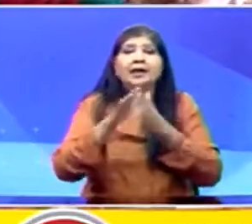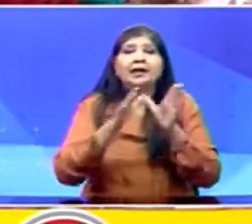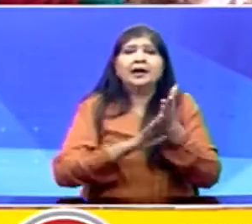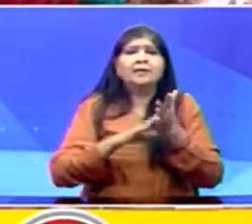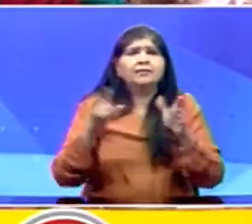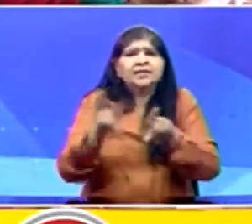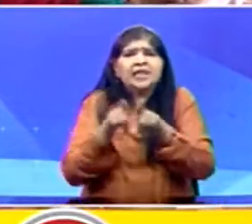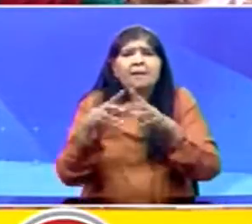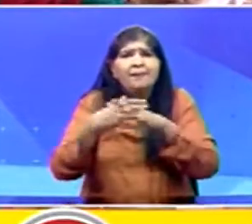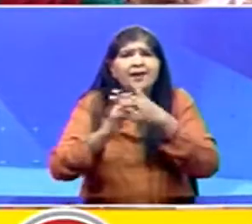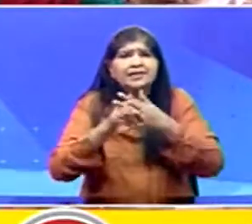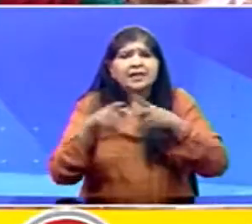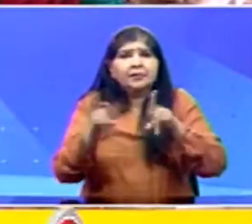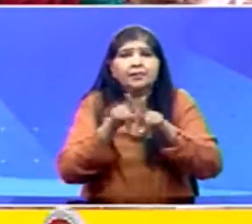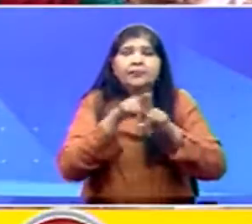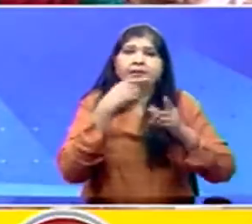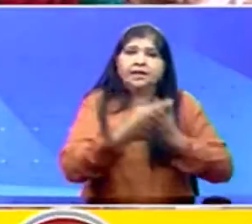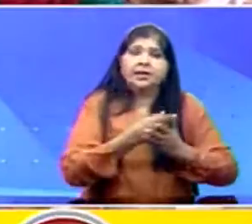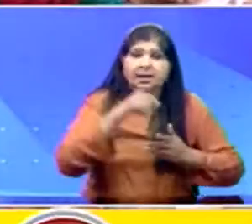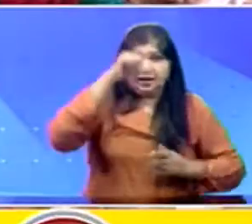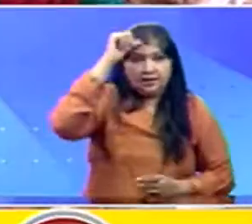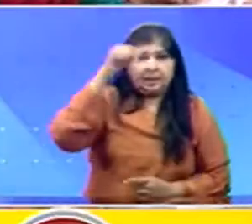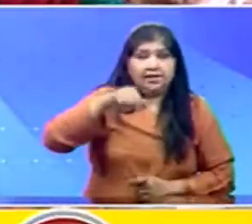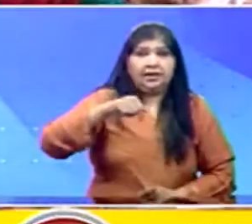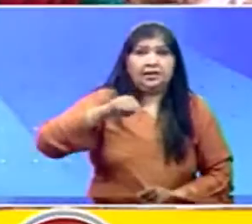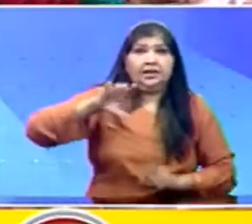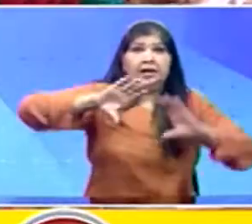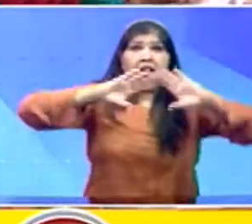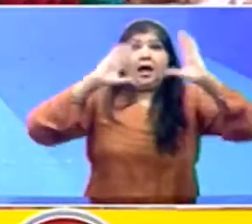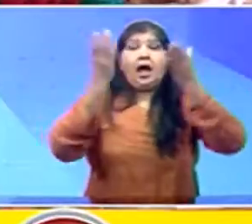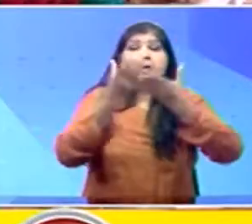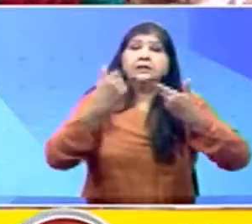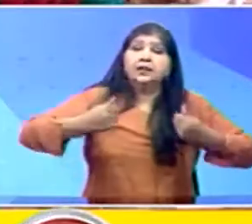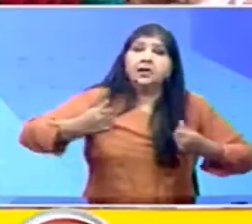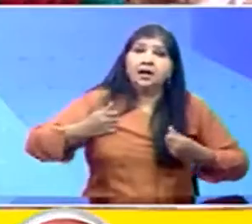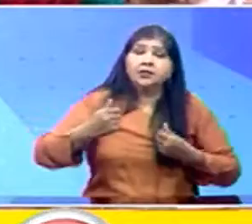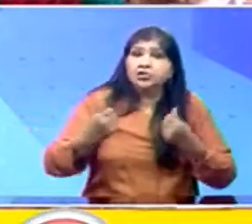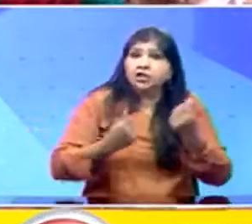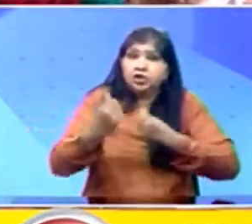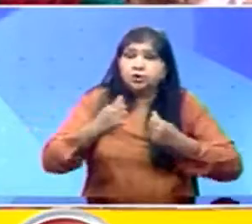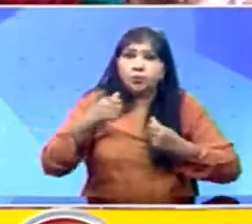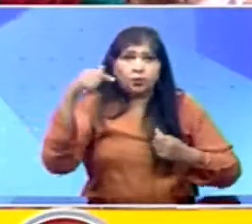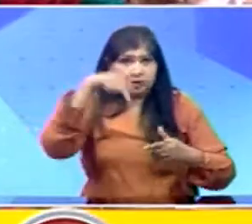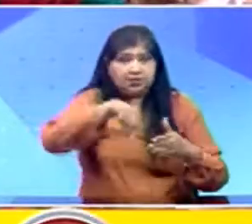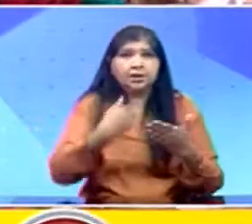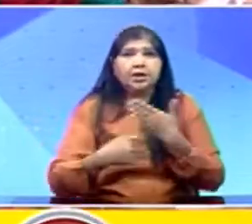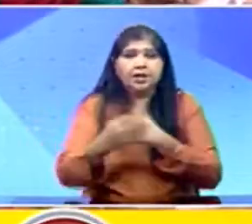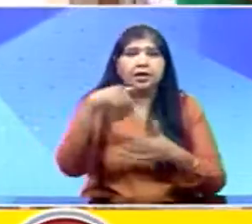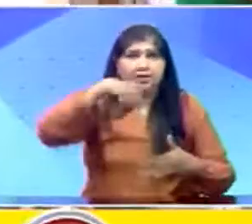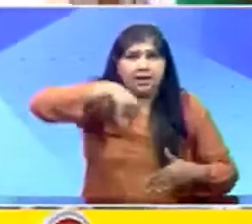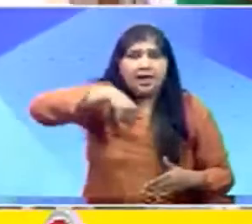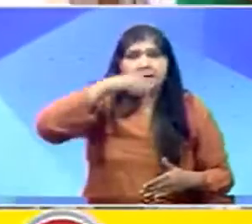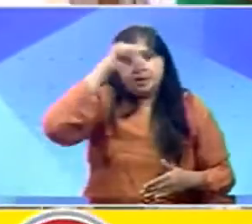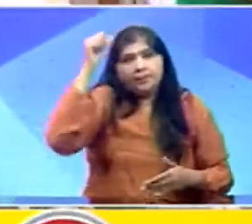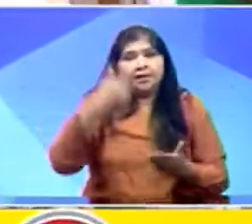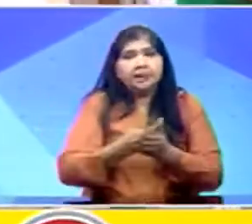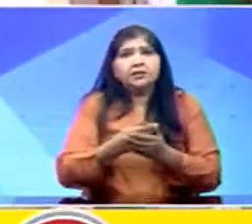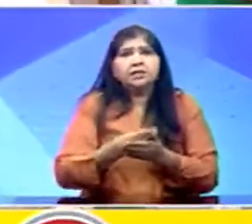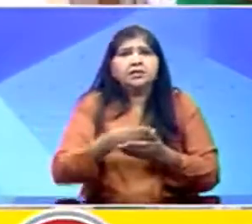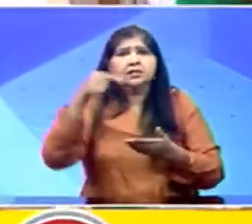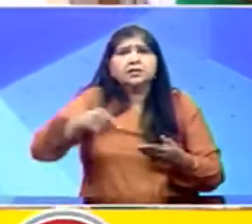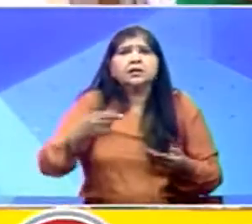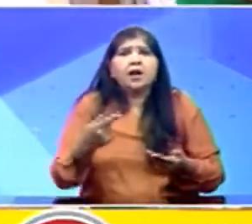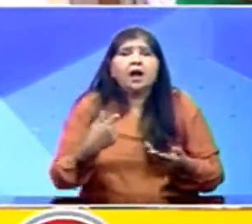भारत में एक ऐसे खेल का अंतराष्ट्य टूर्नामेट होने जा रहा है जिस खेल का जन्म